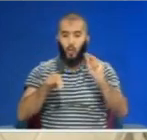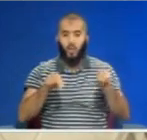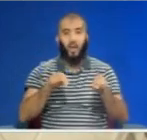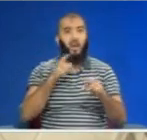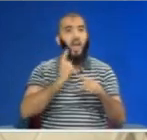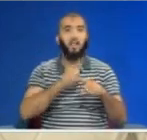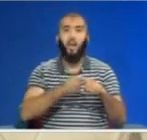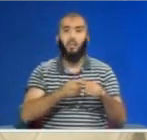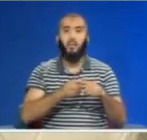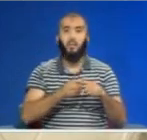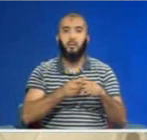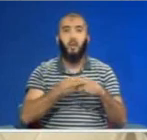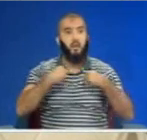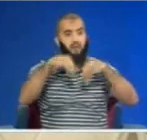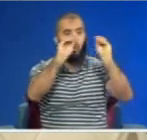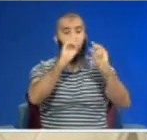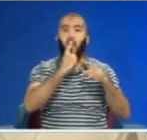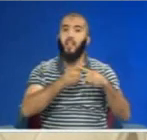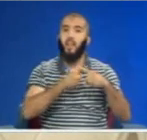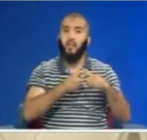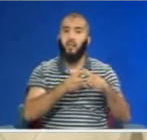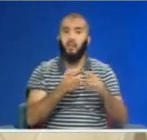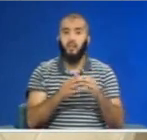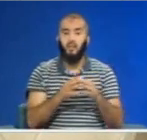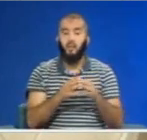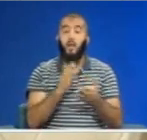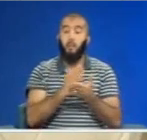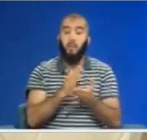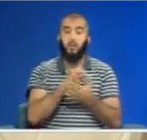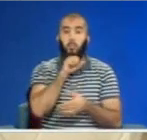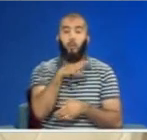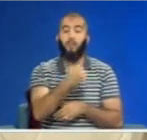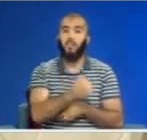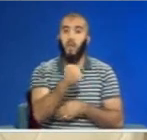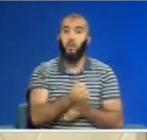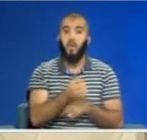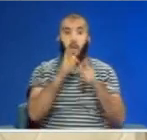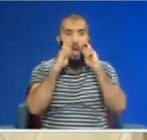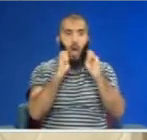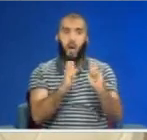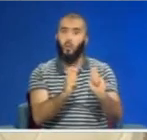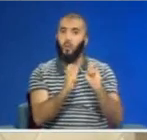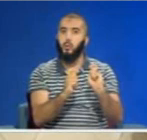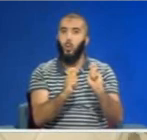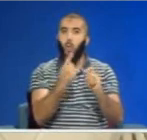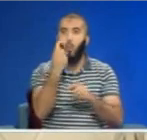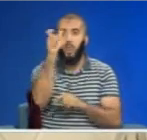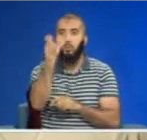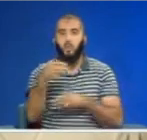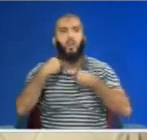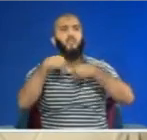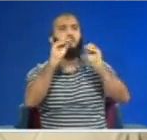باطل، والبيع باطل، لأن الرسول صلى الله عليه وسلم نهانا أن يبيع أحدنا ما لا